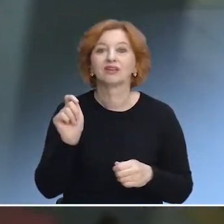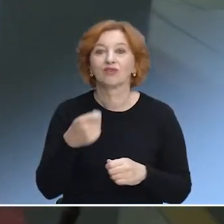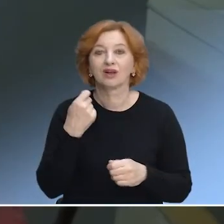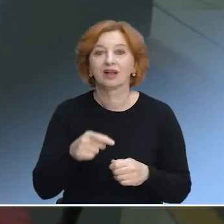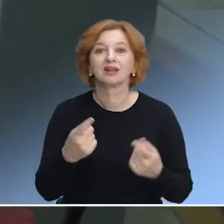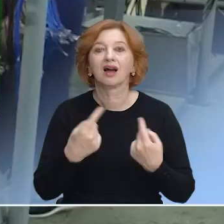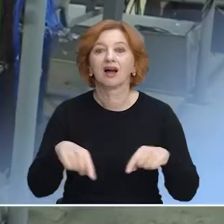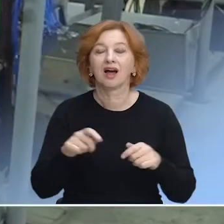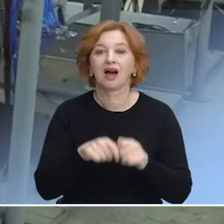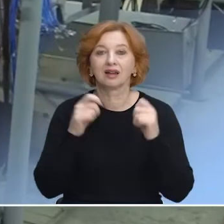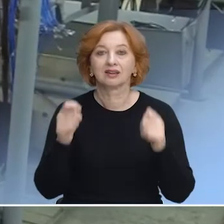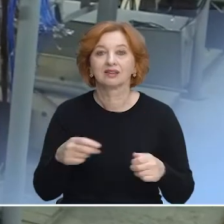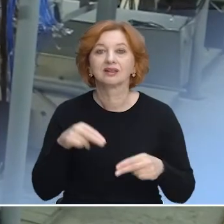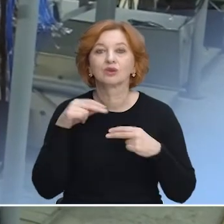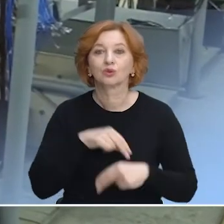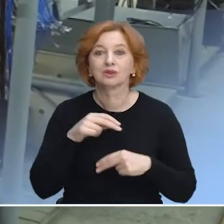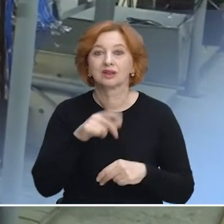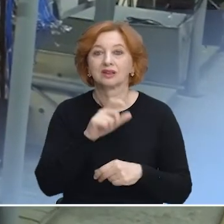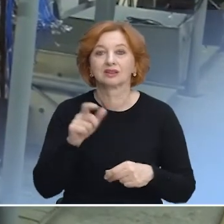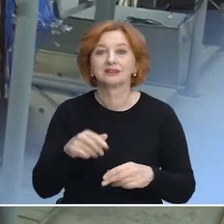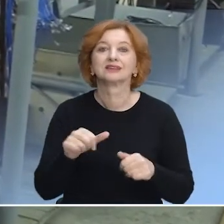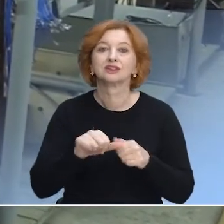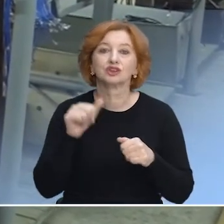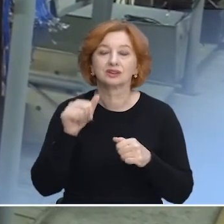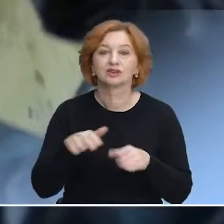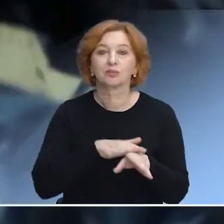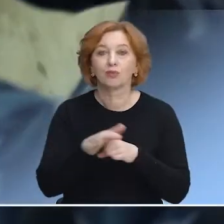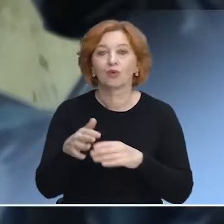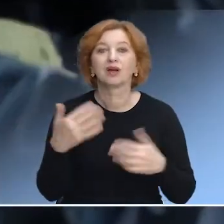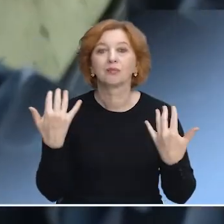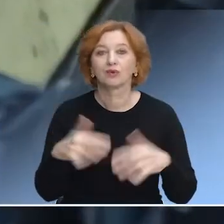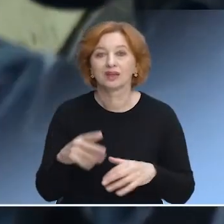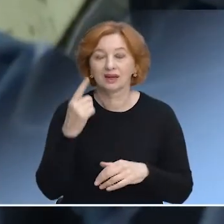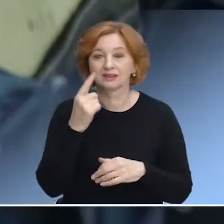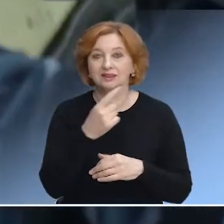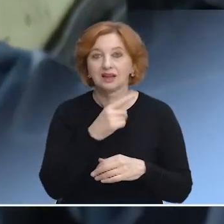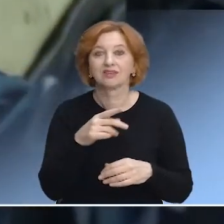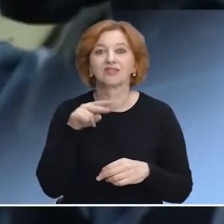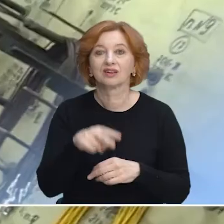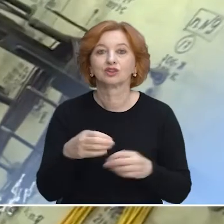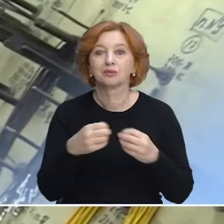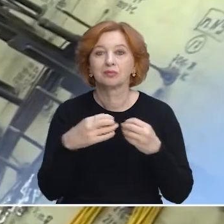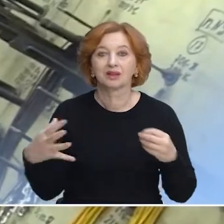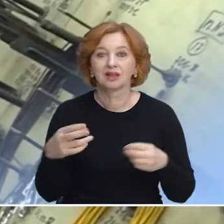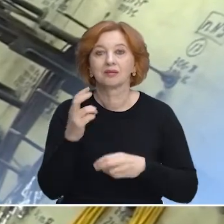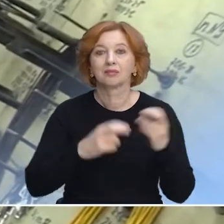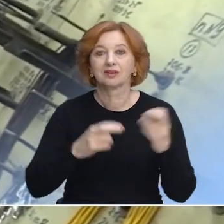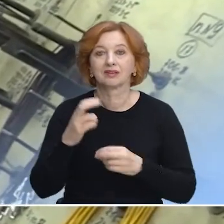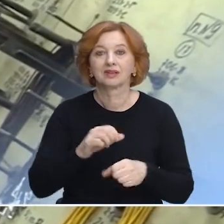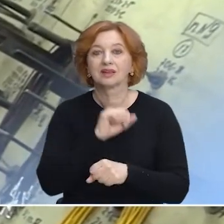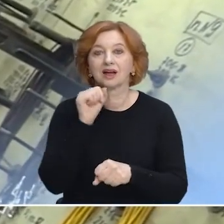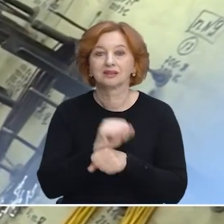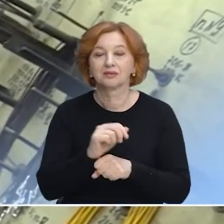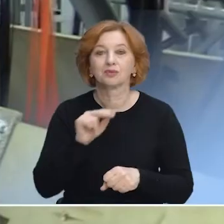организовано предприятие, на котором трудились люди с частичной или полной потерей зрения. В 2015 году предприятие